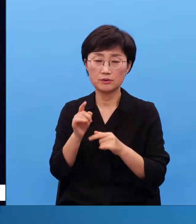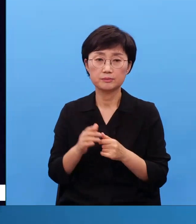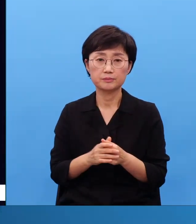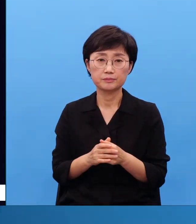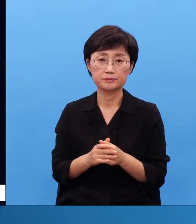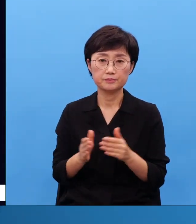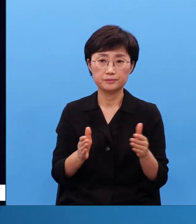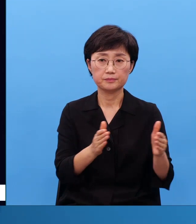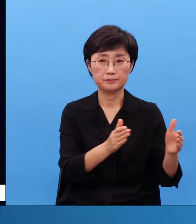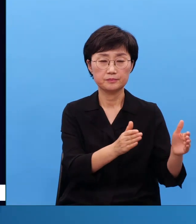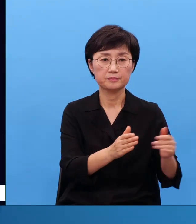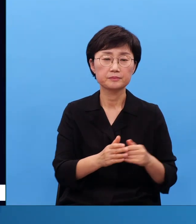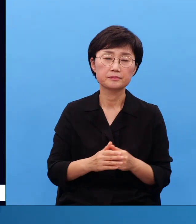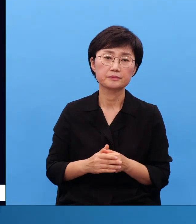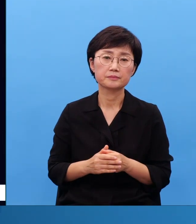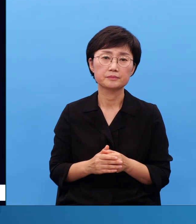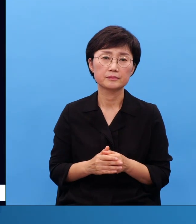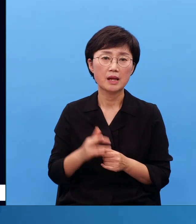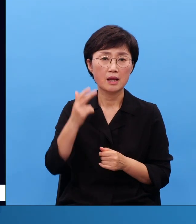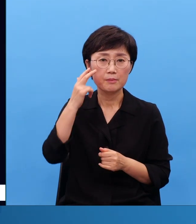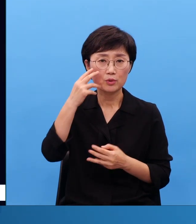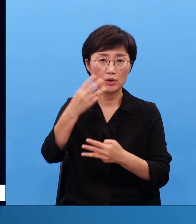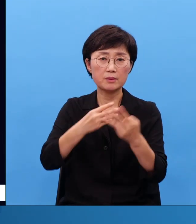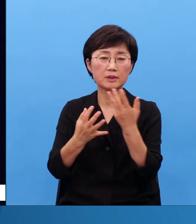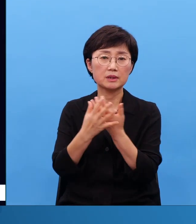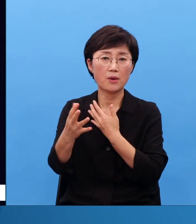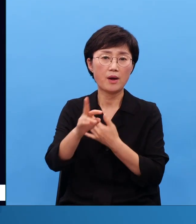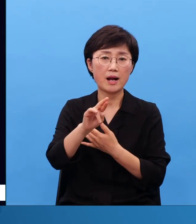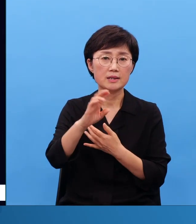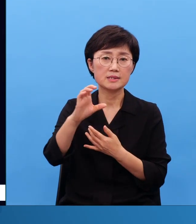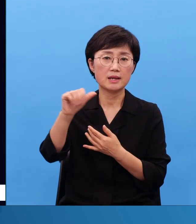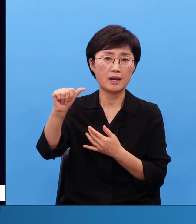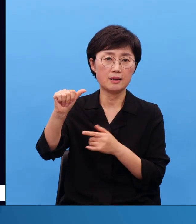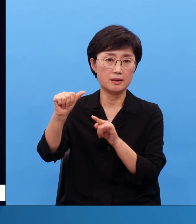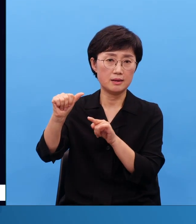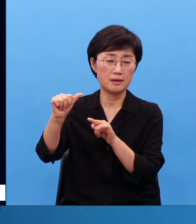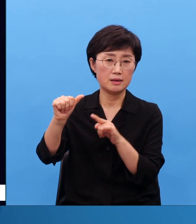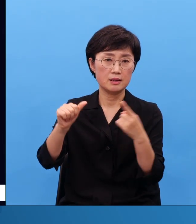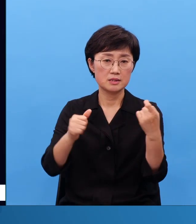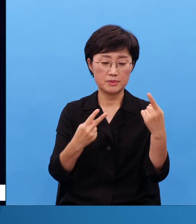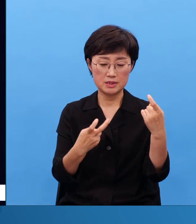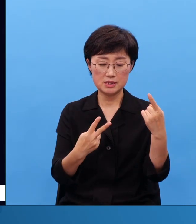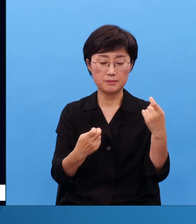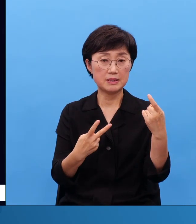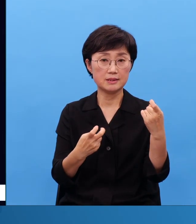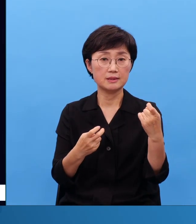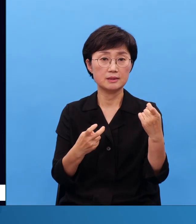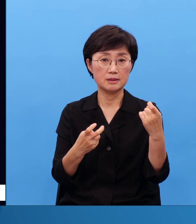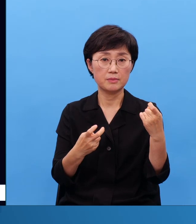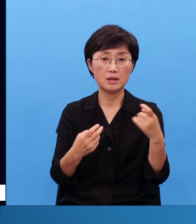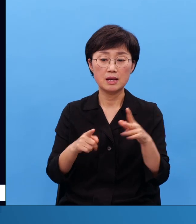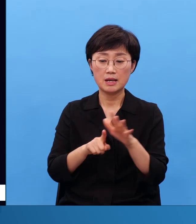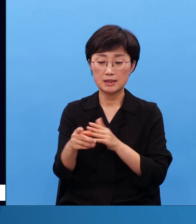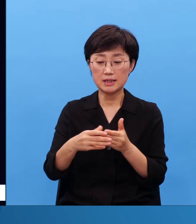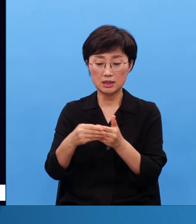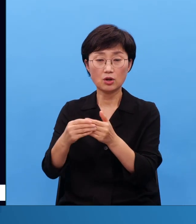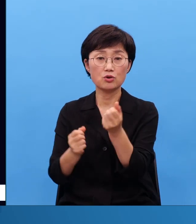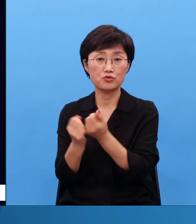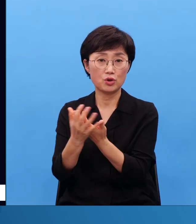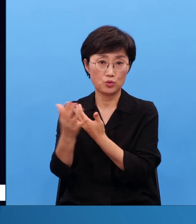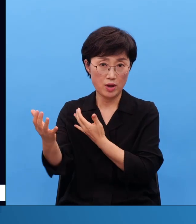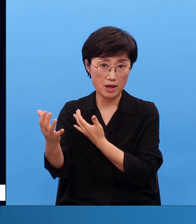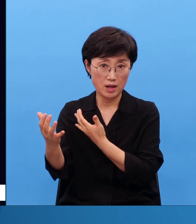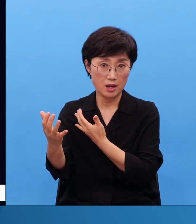주요 일정입니다. 미주 렘넌트 대회 RCA가 오는 22일 리더 수련회, 23일